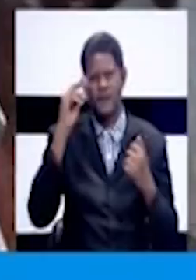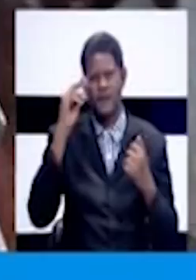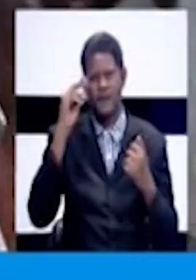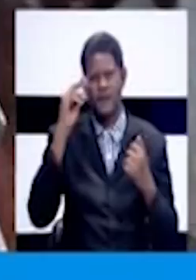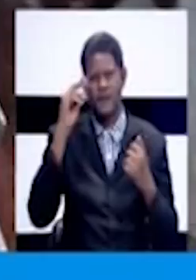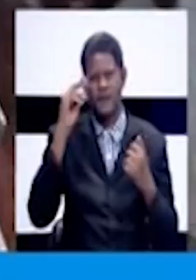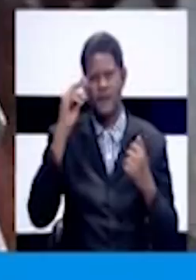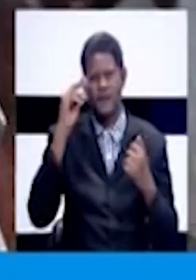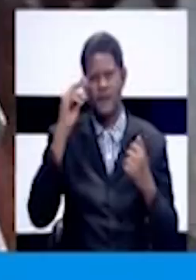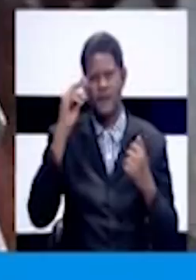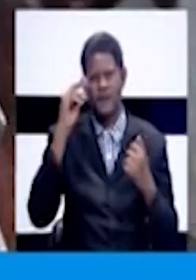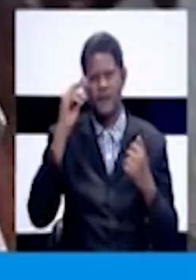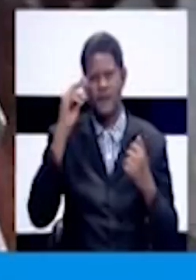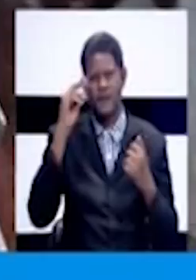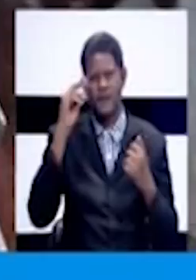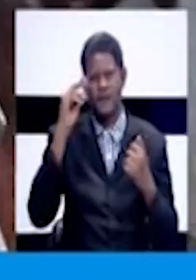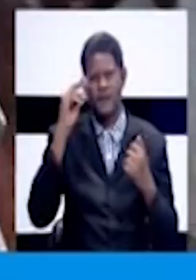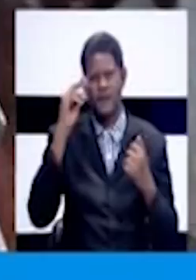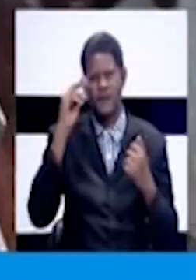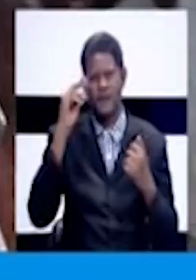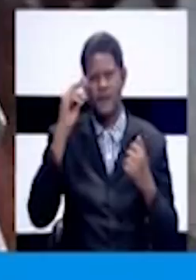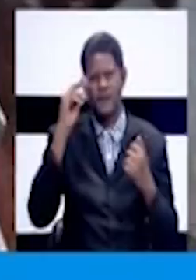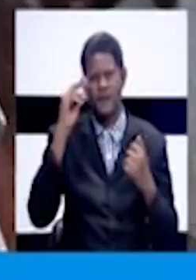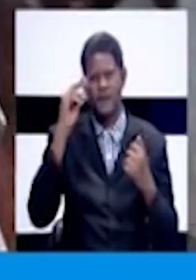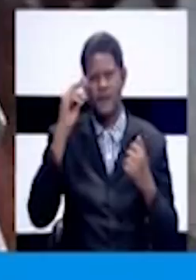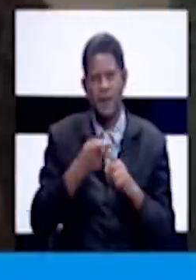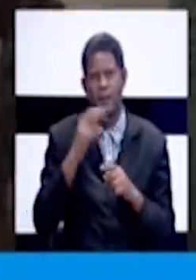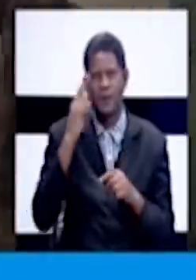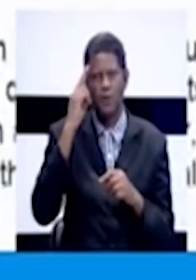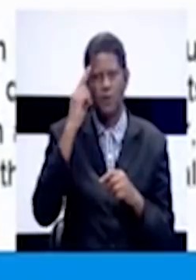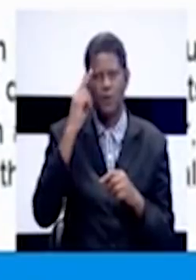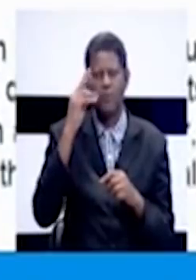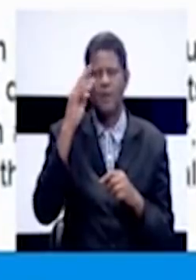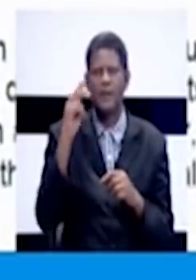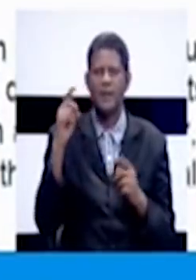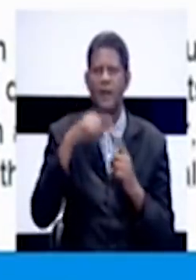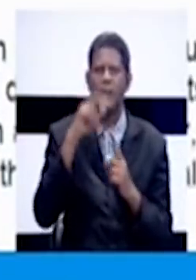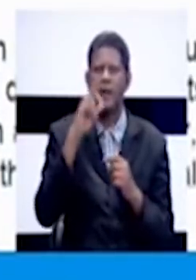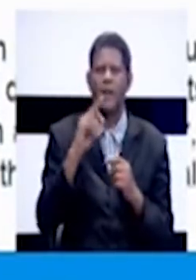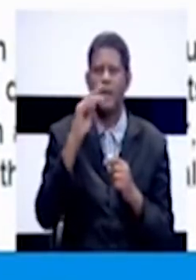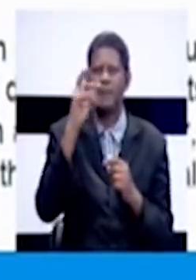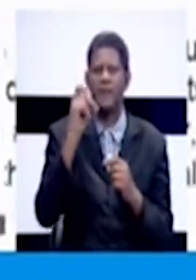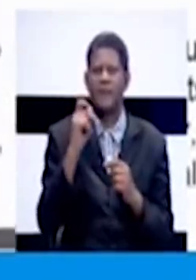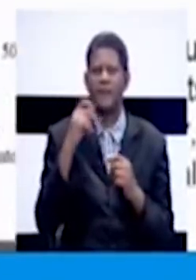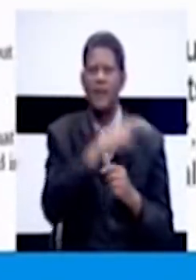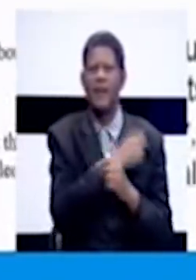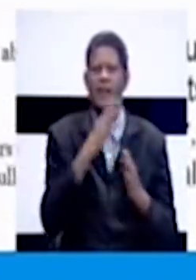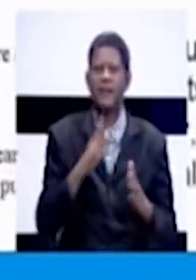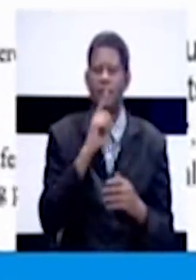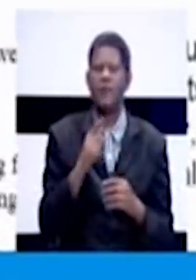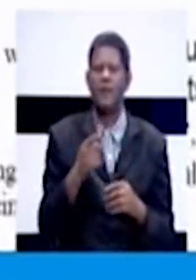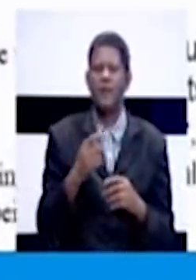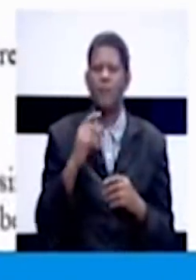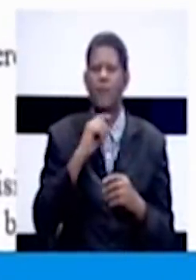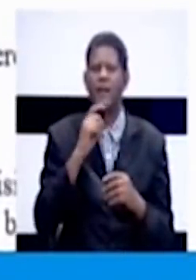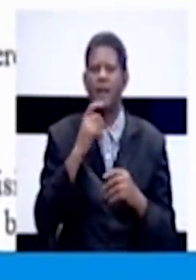ኢሉ ድማ ይሓትት ኪዳና ሕልፍ ድማ ካብ ሕሞራ ናብ ሓምዳይት ዝኣተወ ስደተኛ ሓኪም እዩ መዳፍዕ ኣብ ሕሞራ ካብ 3